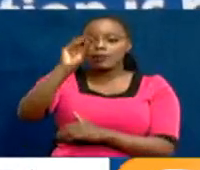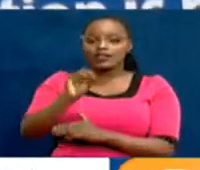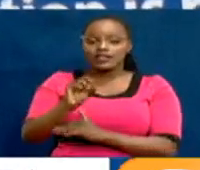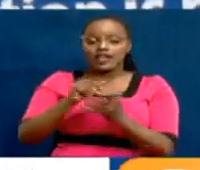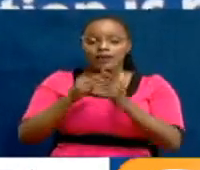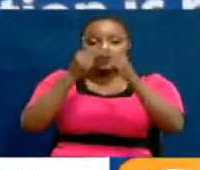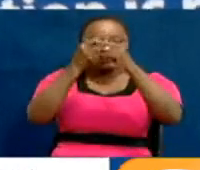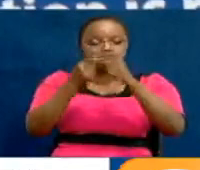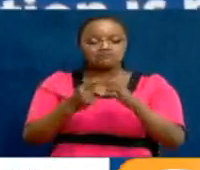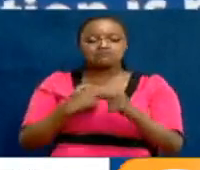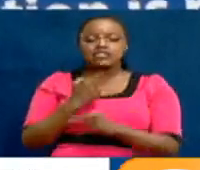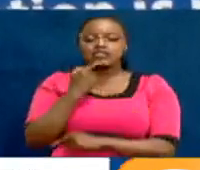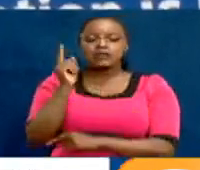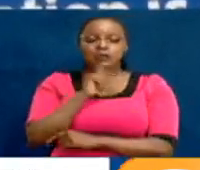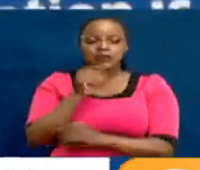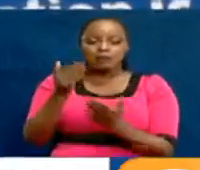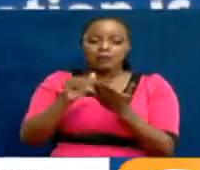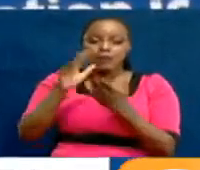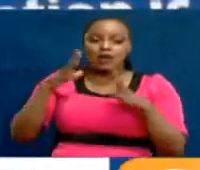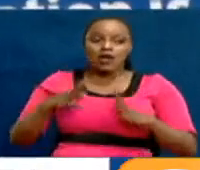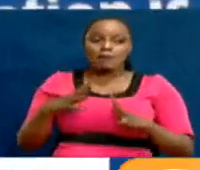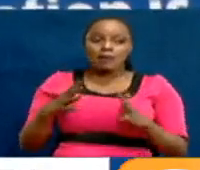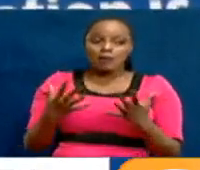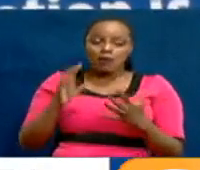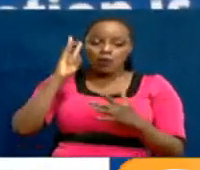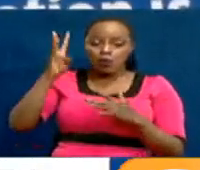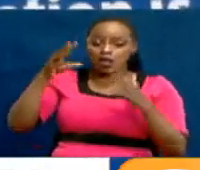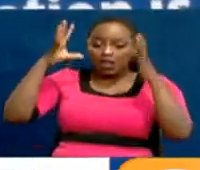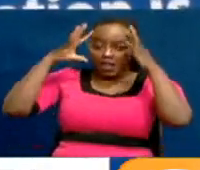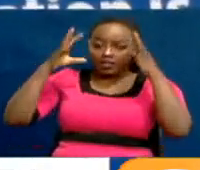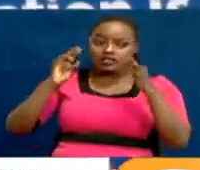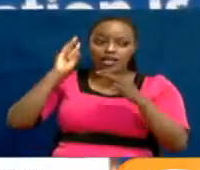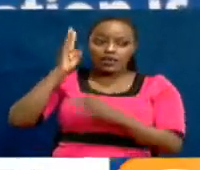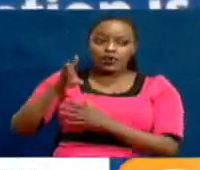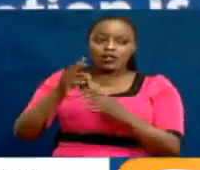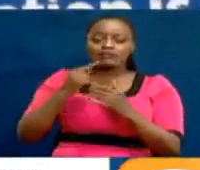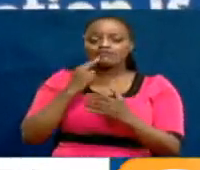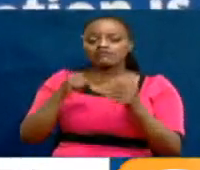So, like I said, maybe more people will be making their minds, say, in the